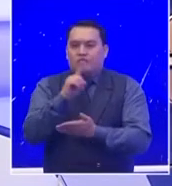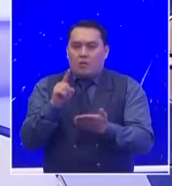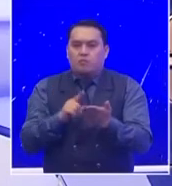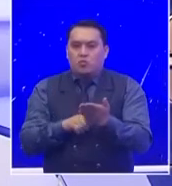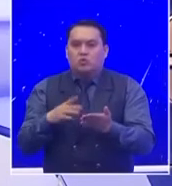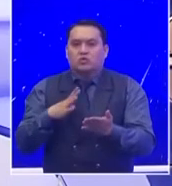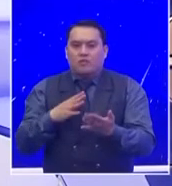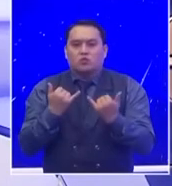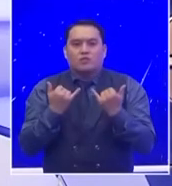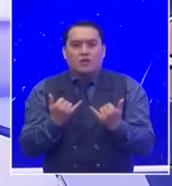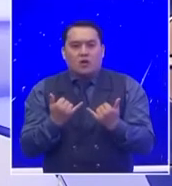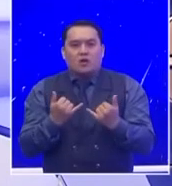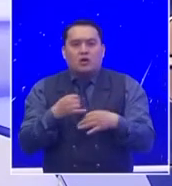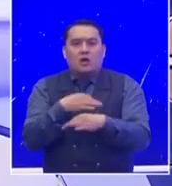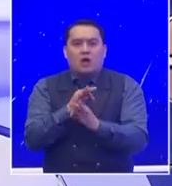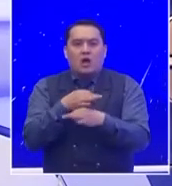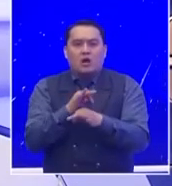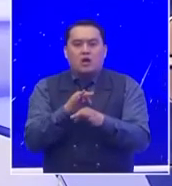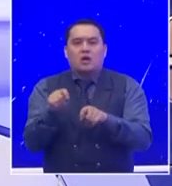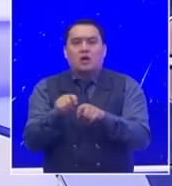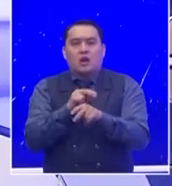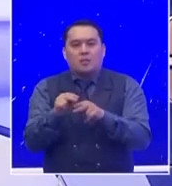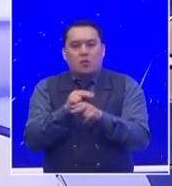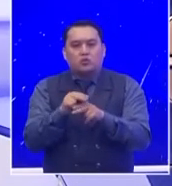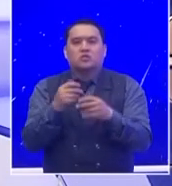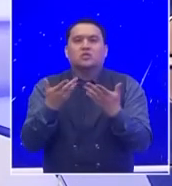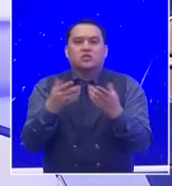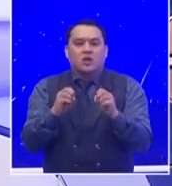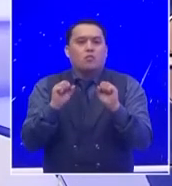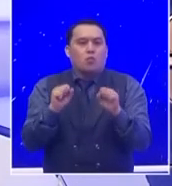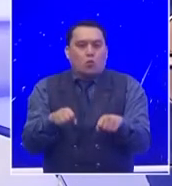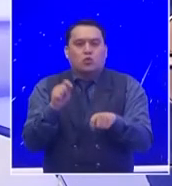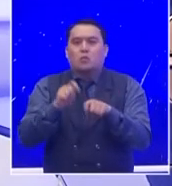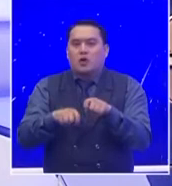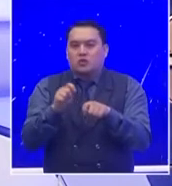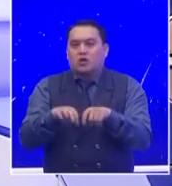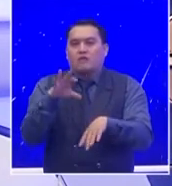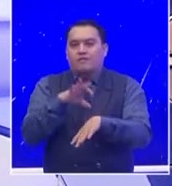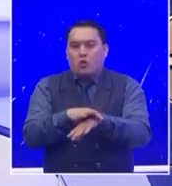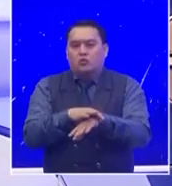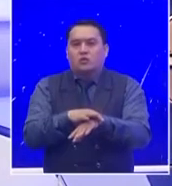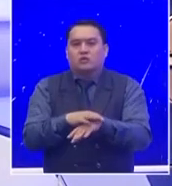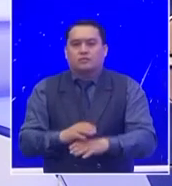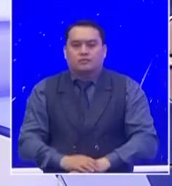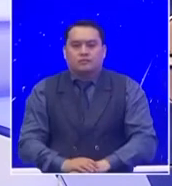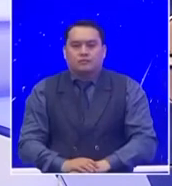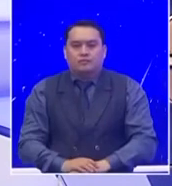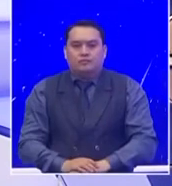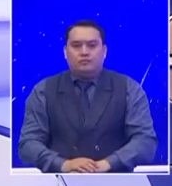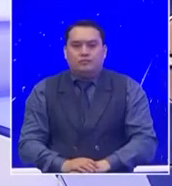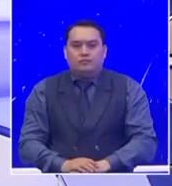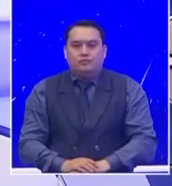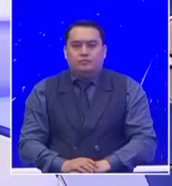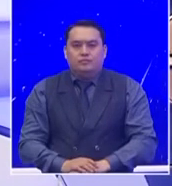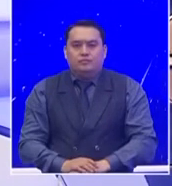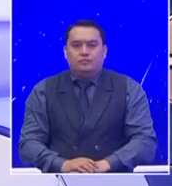вопросы населения. Где и как можно пройти лабораторное обследование, чтобы подтвердить или опровергнуть наличие вируса в